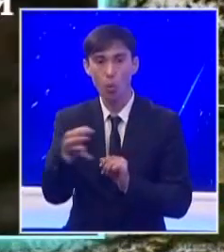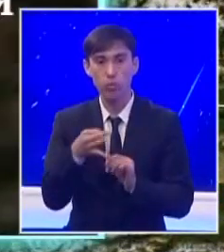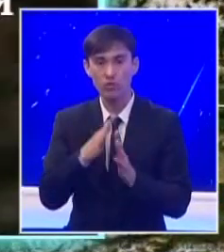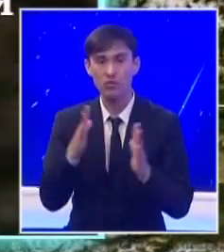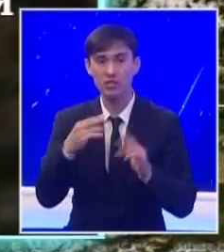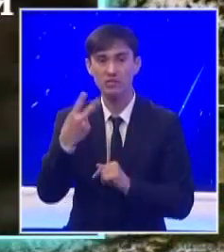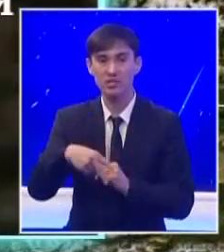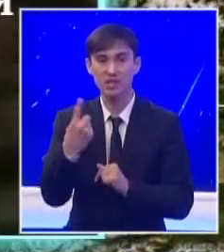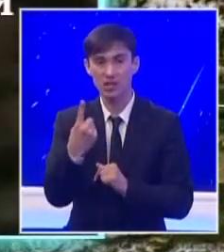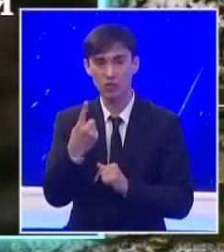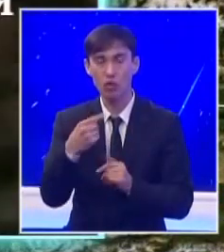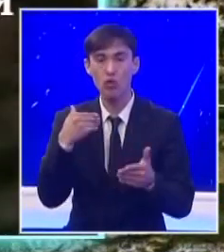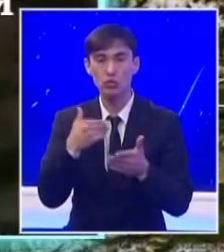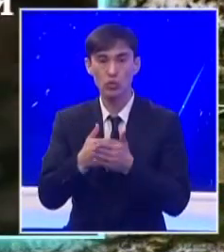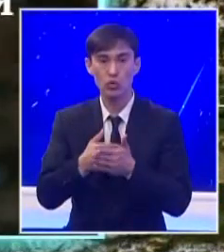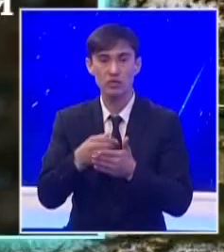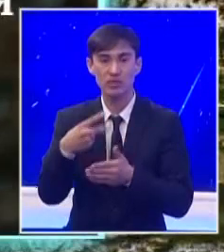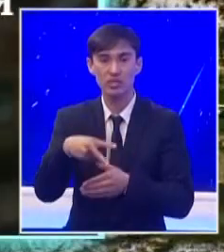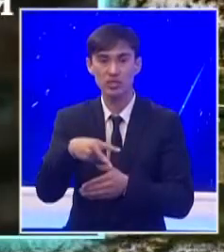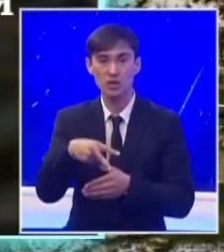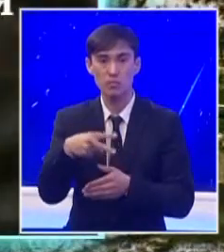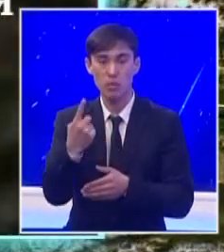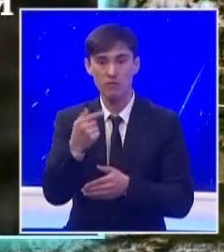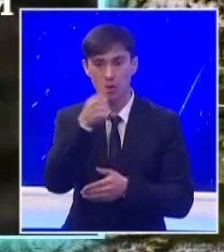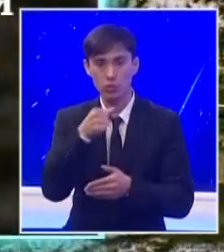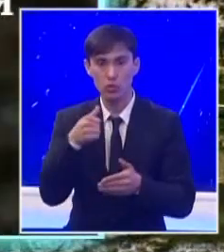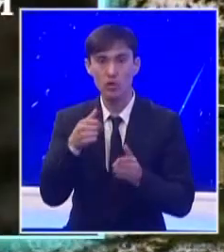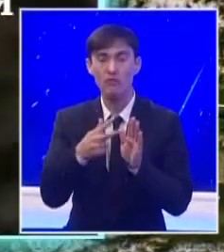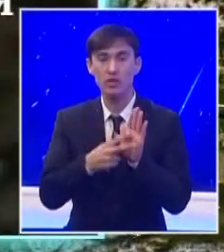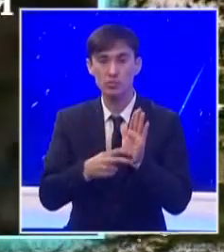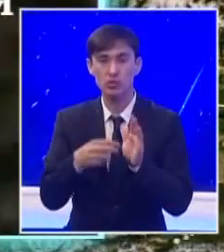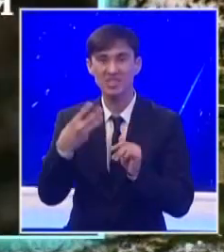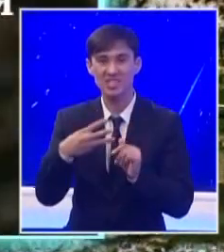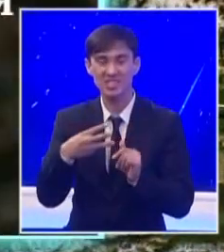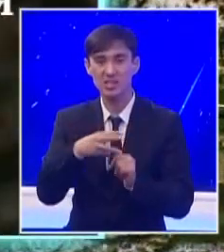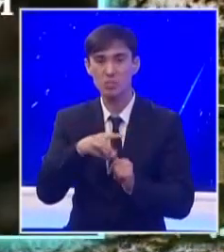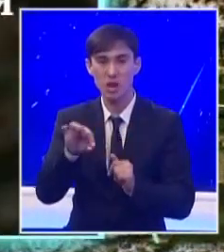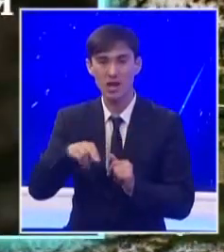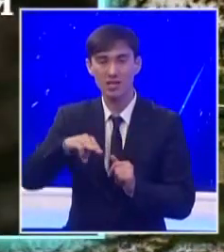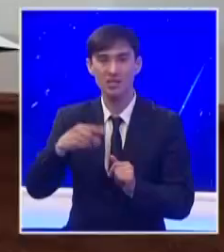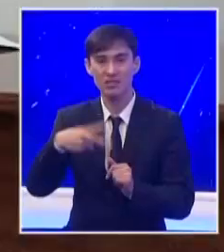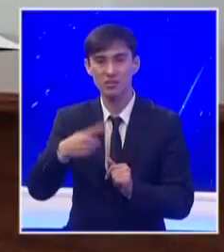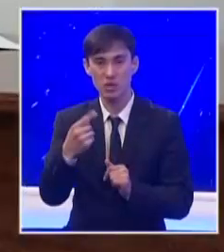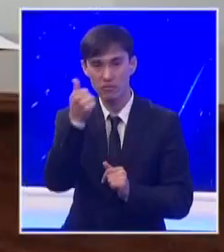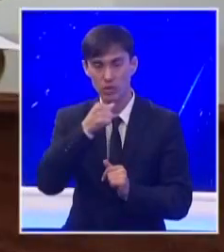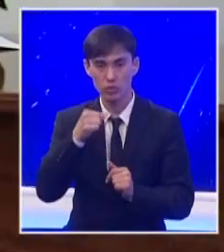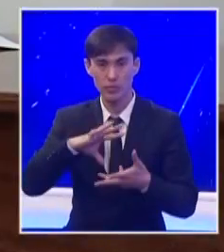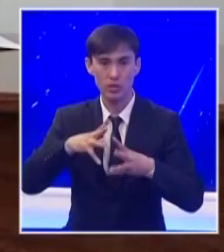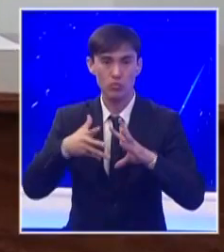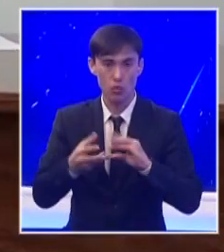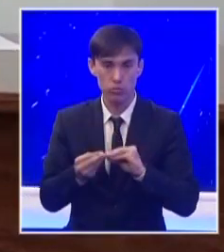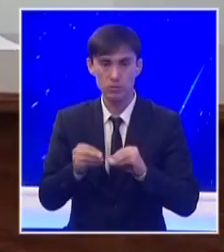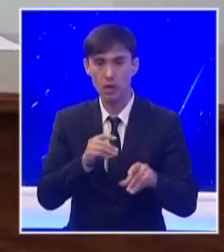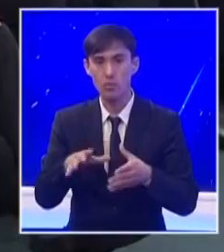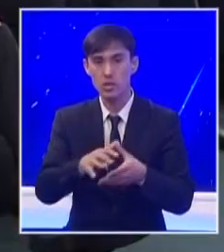вырос с 21 миллиарда тенге в 2001 году до 830 миллиардов тенге в 2021 году. Таким образом,